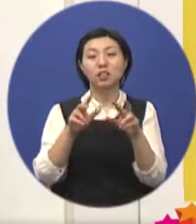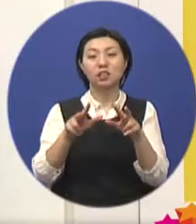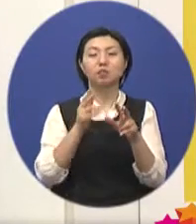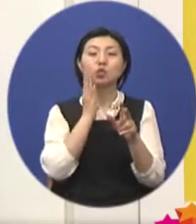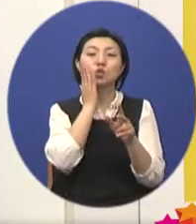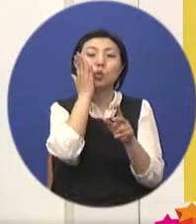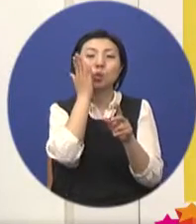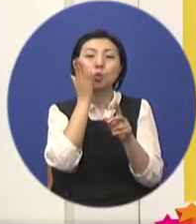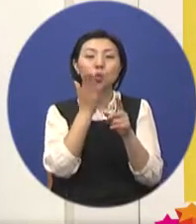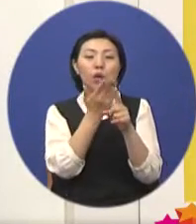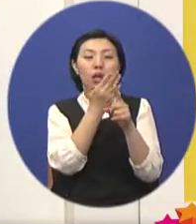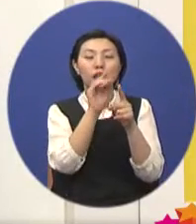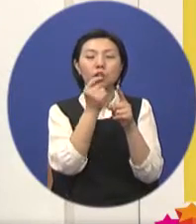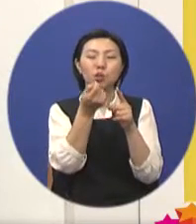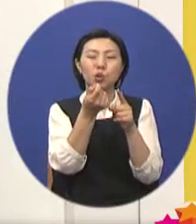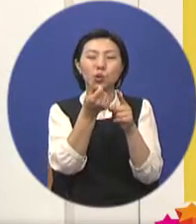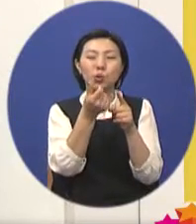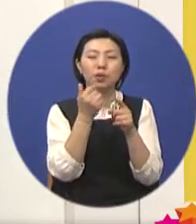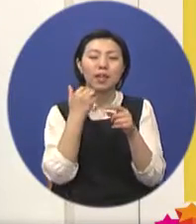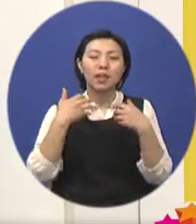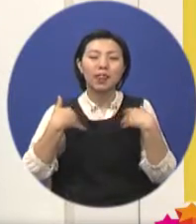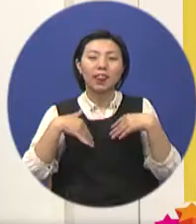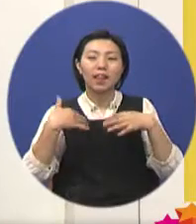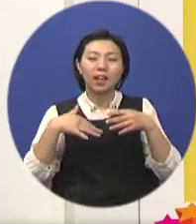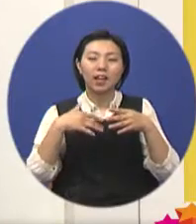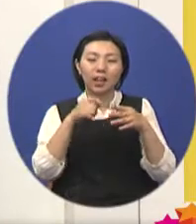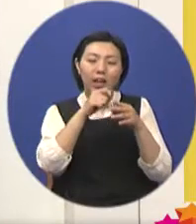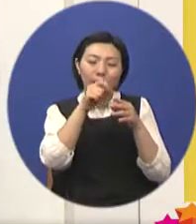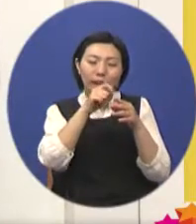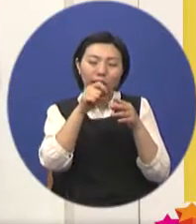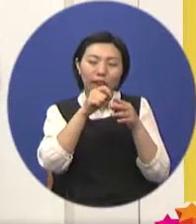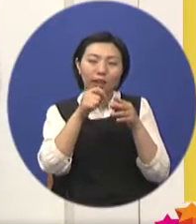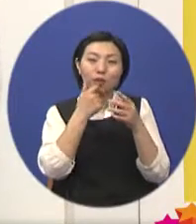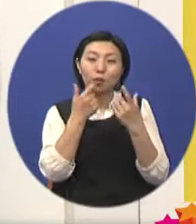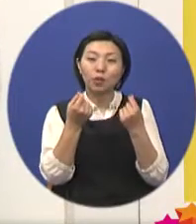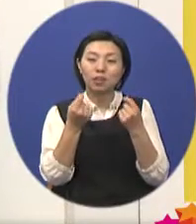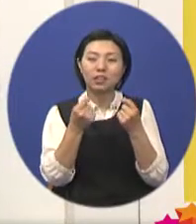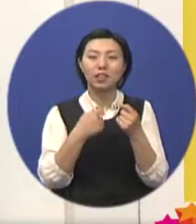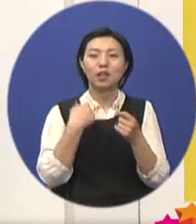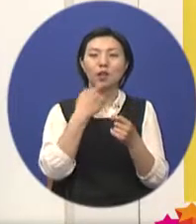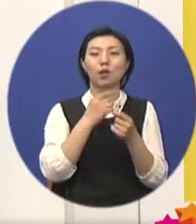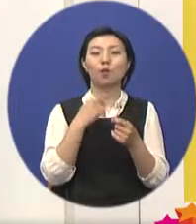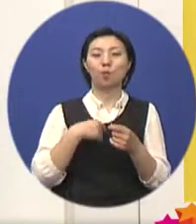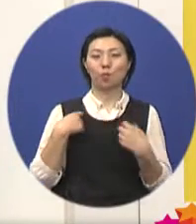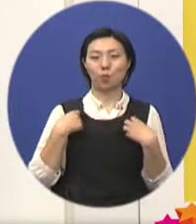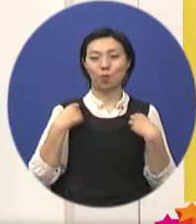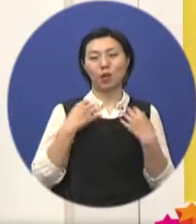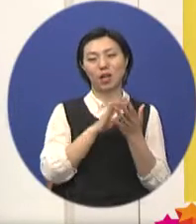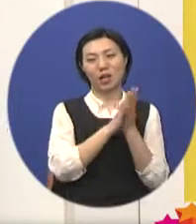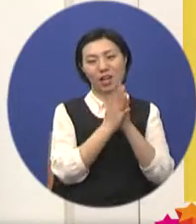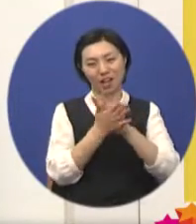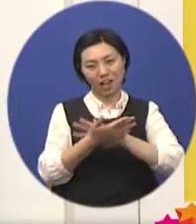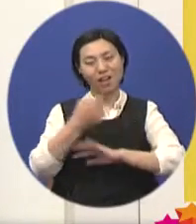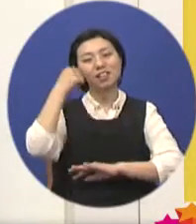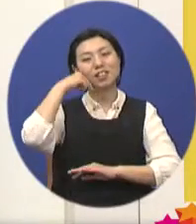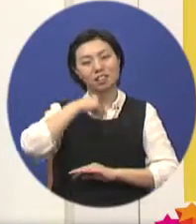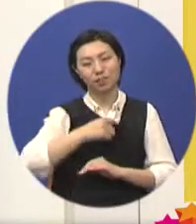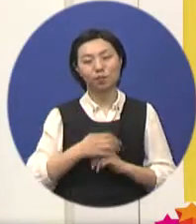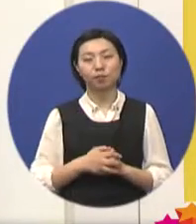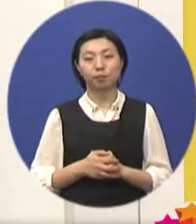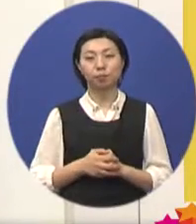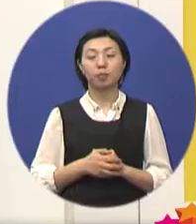이제 도화지에 살살살살 칠하듯이 이렇게 다 그냥 색으로 이렇게 옷을 갈아입었더라고요. 아니, 며칠 사이에. 어머니 또 이렇게